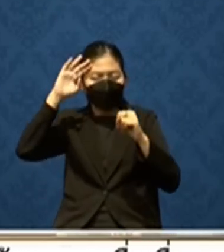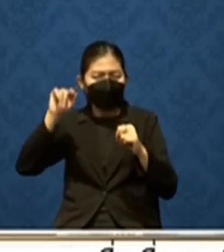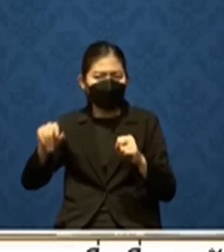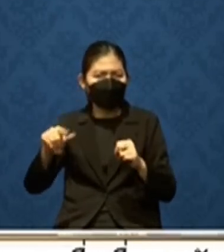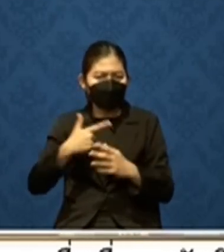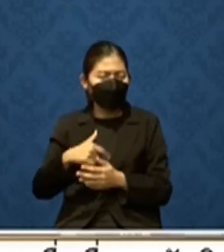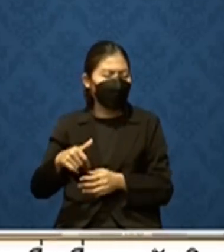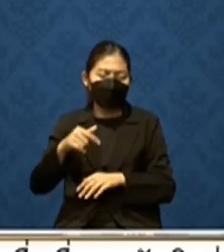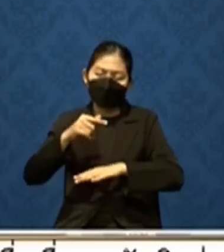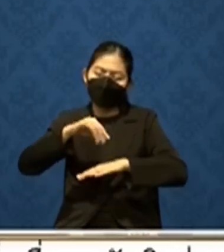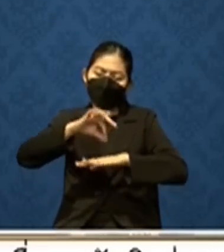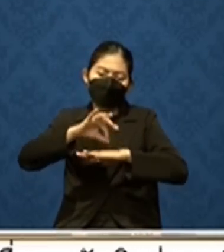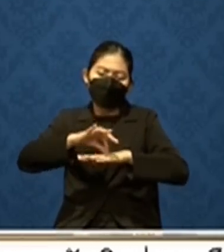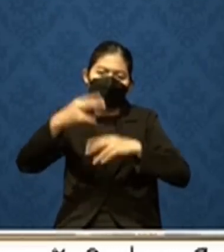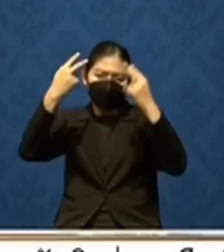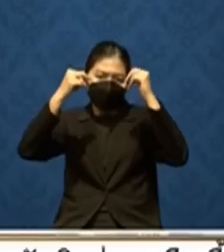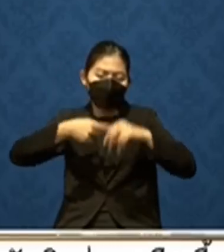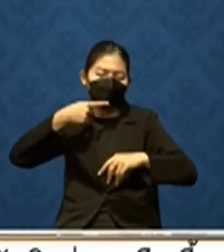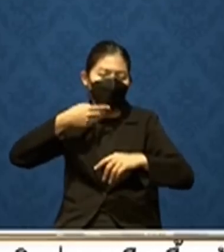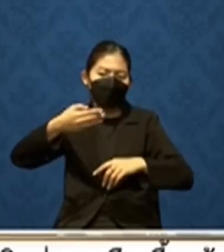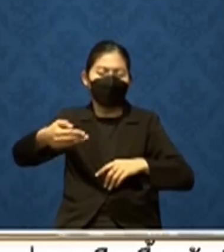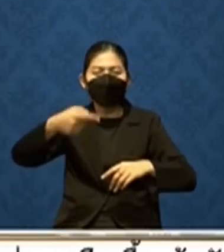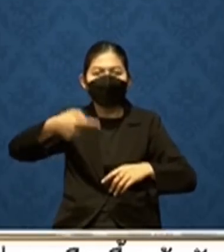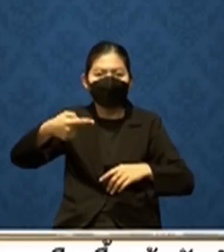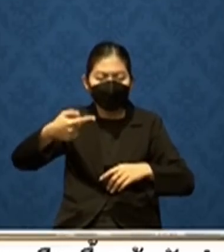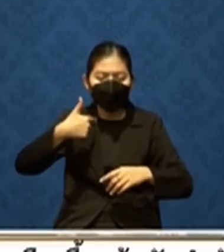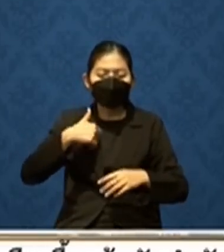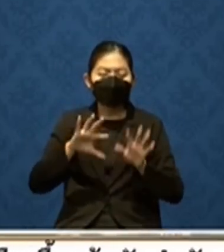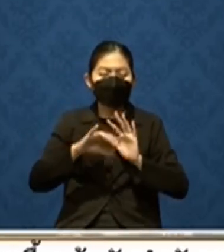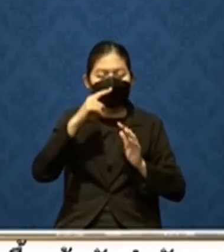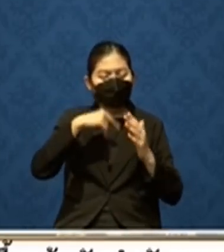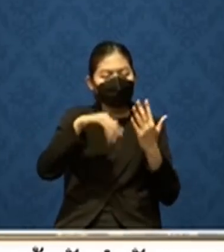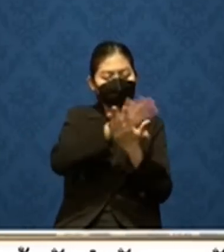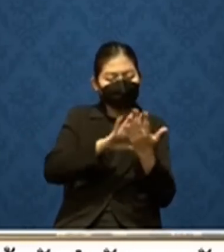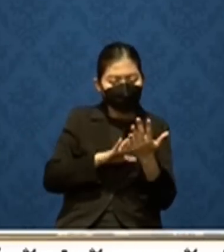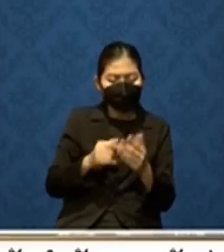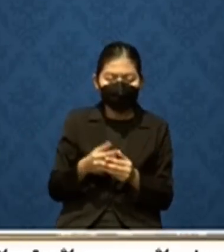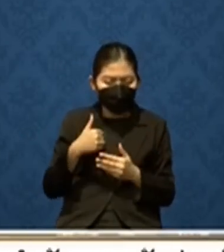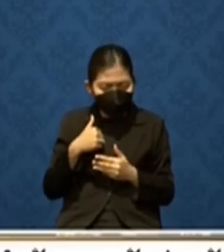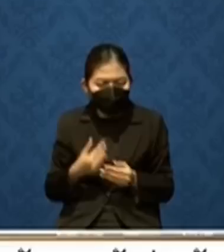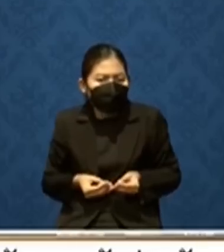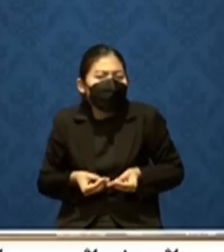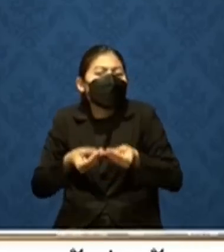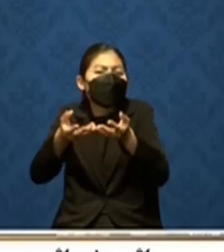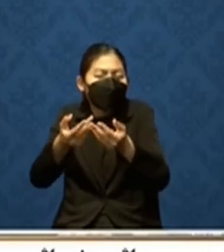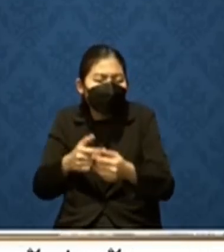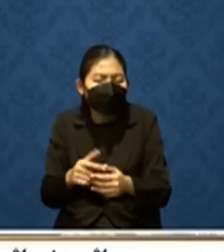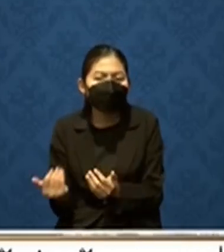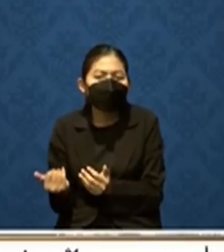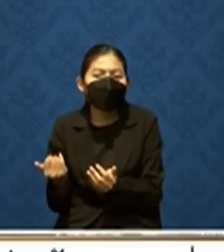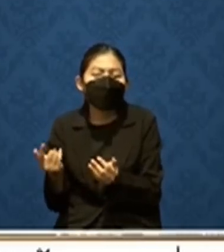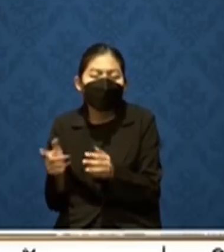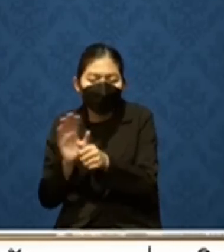อยู่ต่อไปนั่นหมายถึงว่าเราเอาเอาประเทศชาติบ้านเมืองไปแลกเพื่อรุ่มชูคนคนเดียว